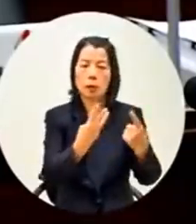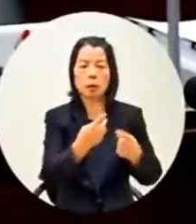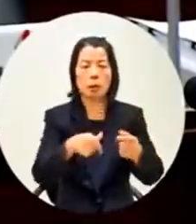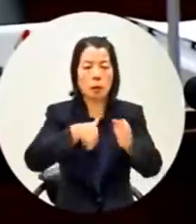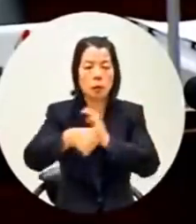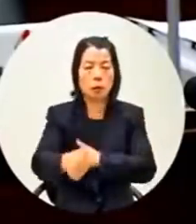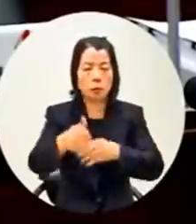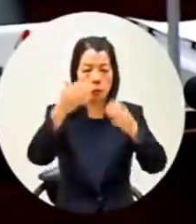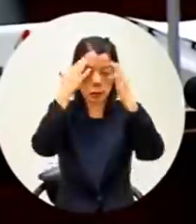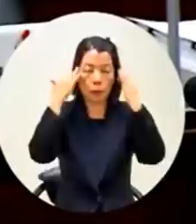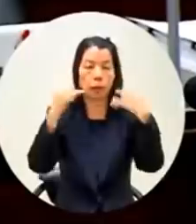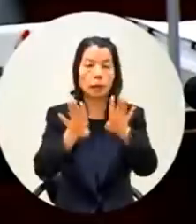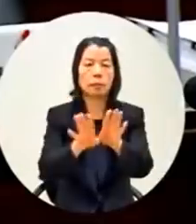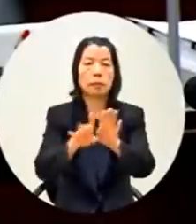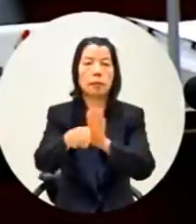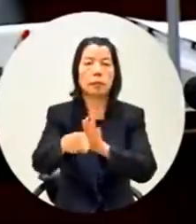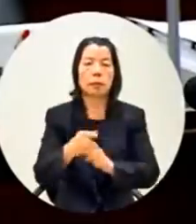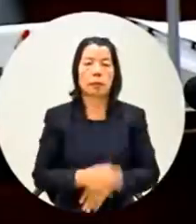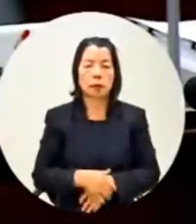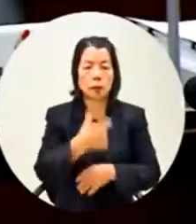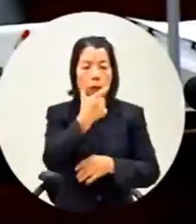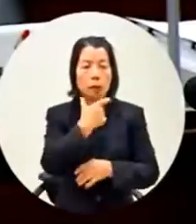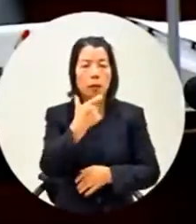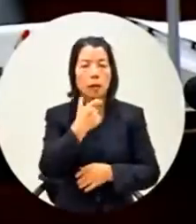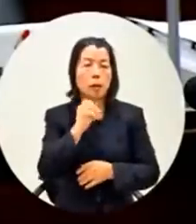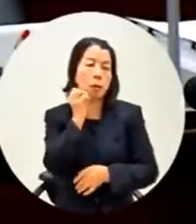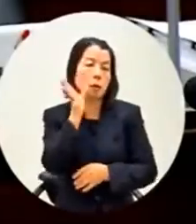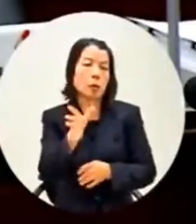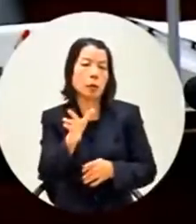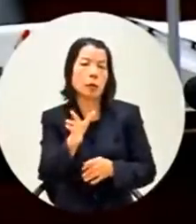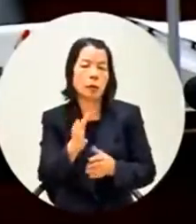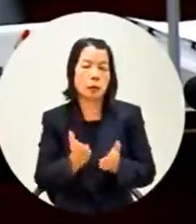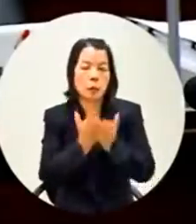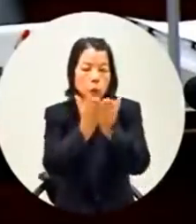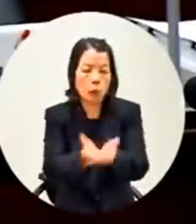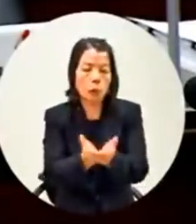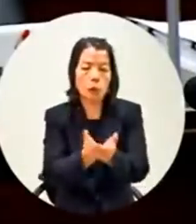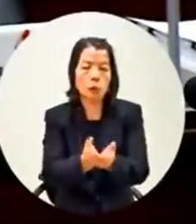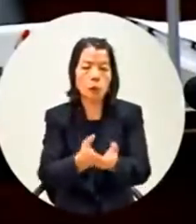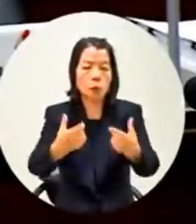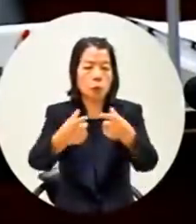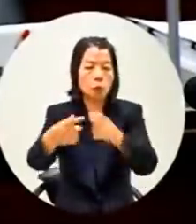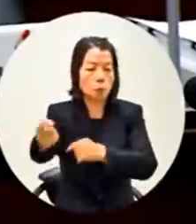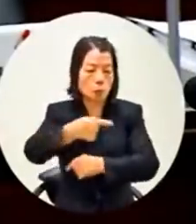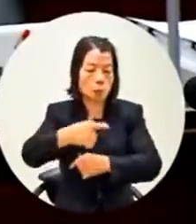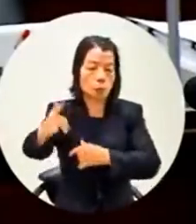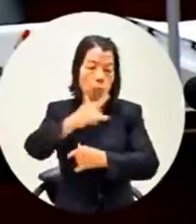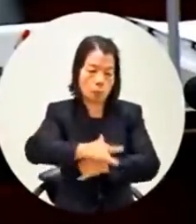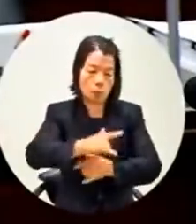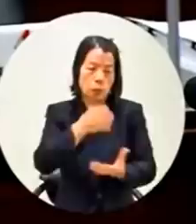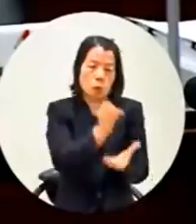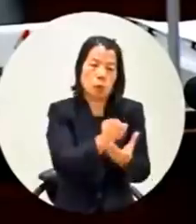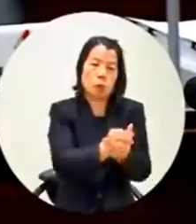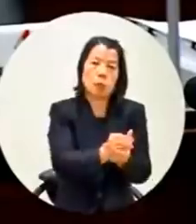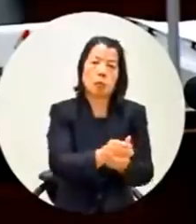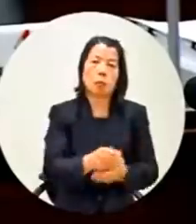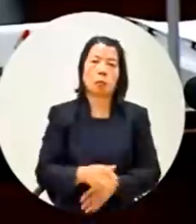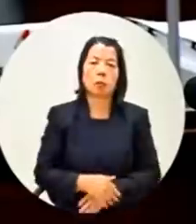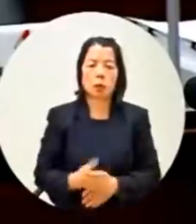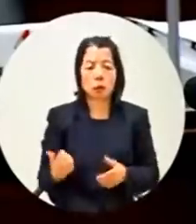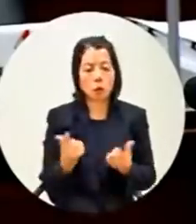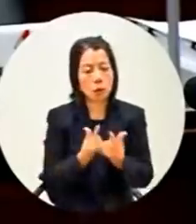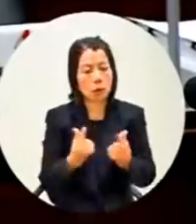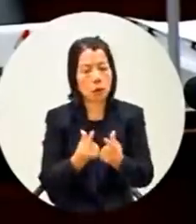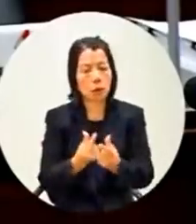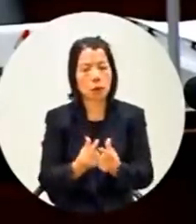利用一家叫做唐荣游艇集团回来投资。我想这个也就是刚才局长你所谓